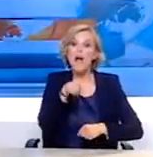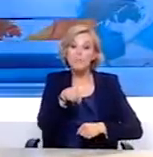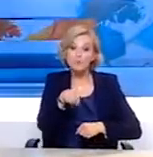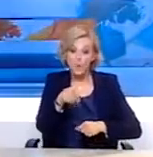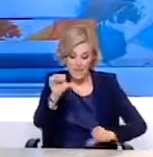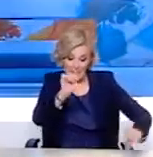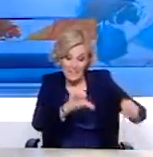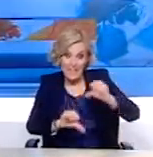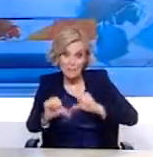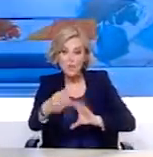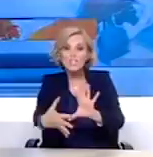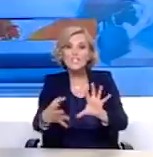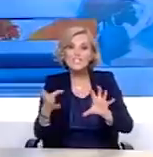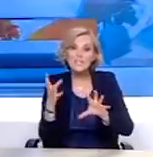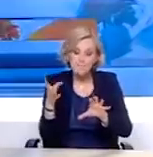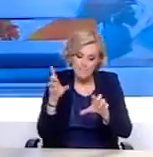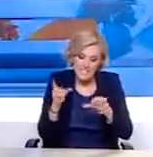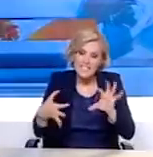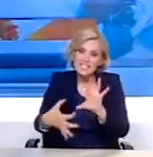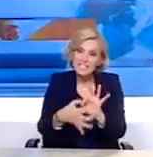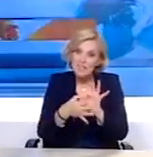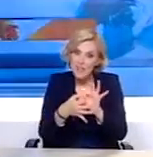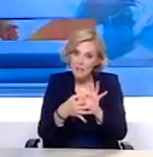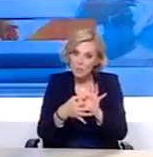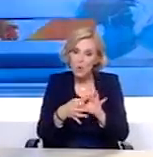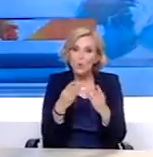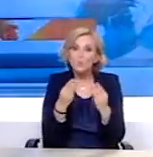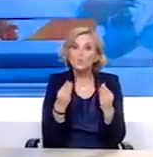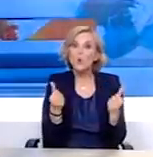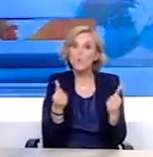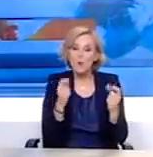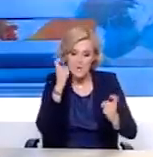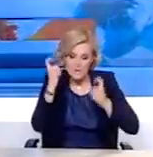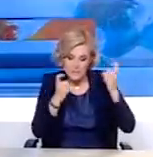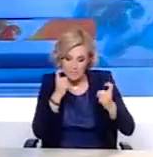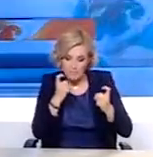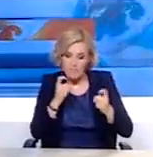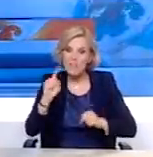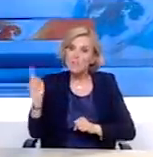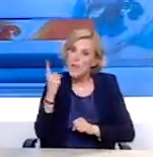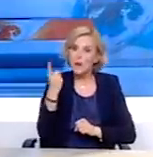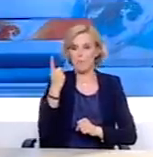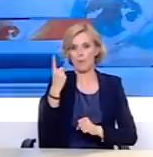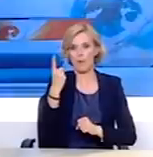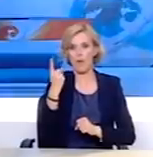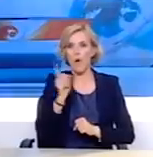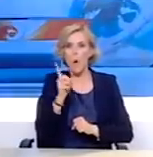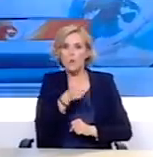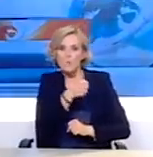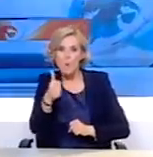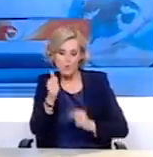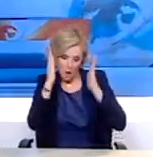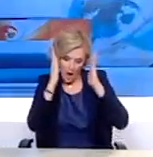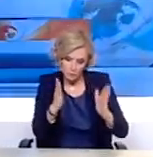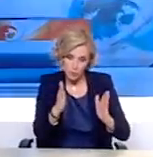ασθενούσαν, ώστε να τους δώσουμε την ευκαιρία να έχουν πρόσβαση στη θεραπεία όλοι, χωρίς να έχουμε τυχιοποιημένο σκέλος,